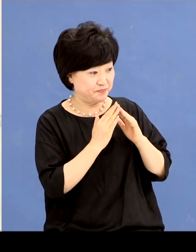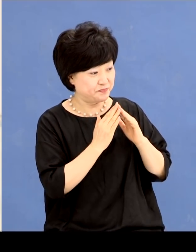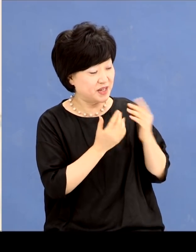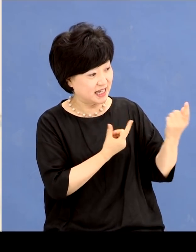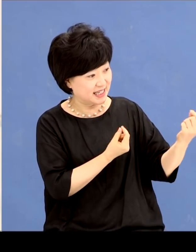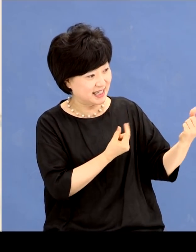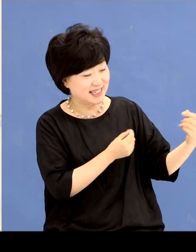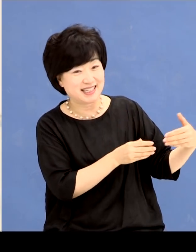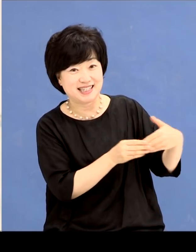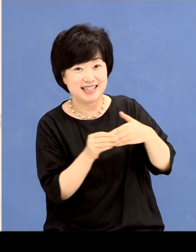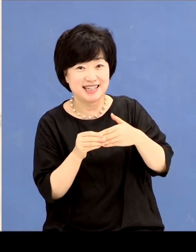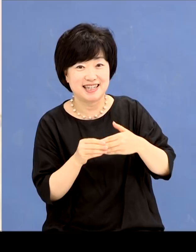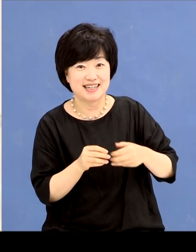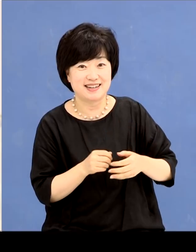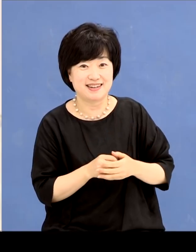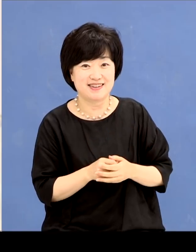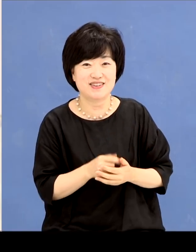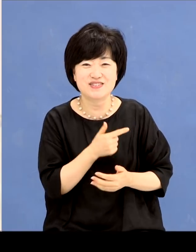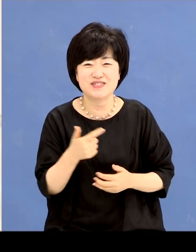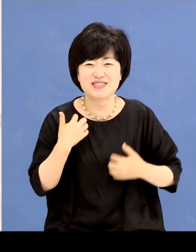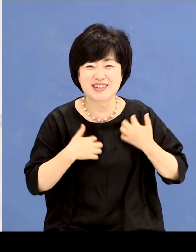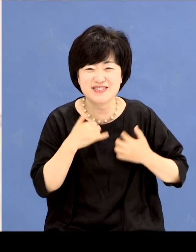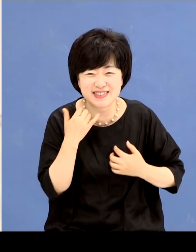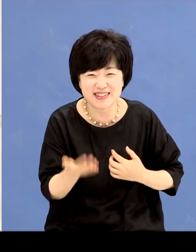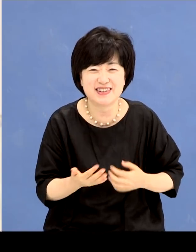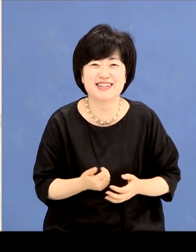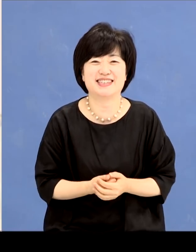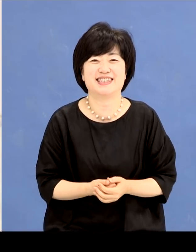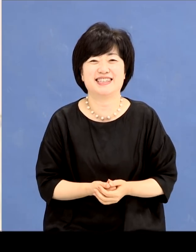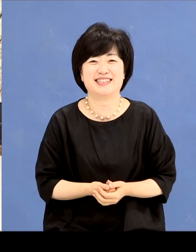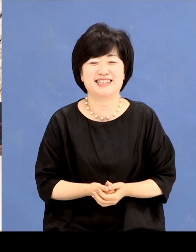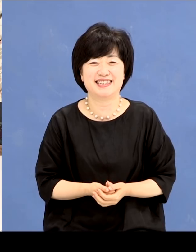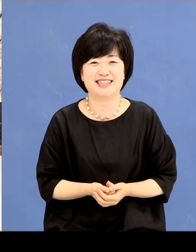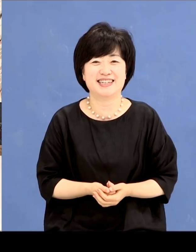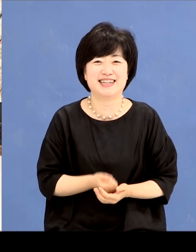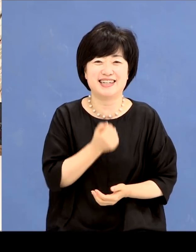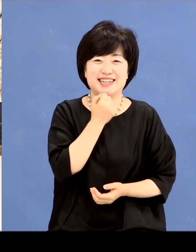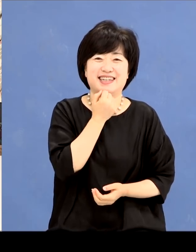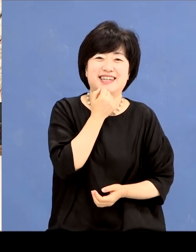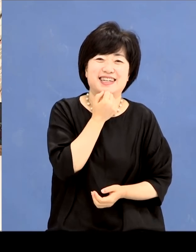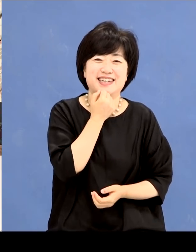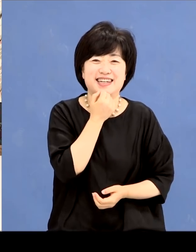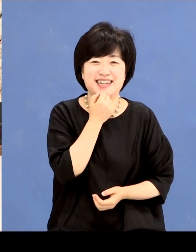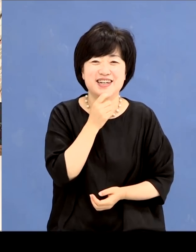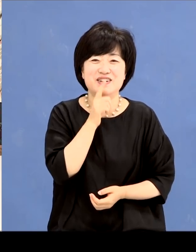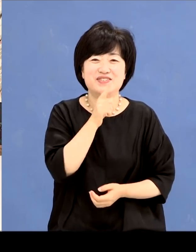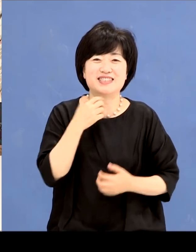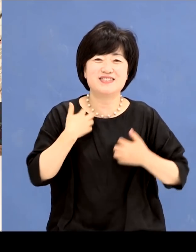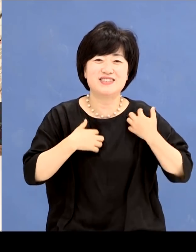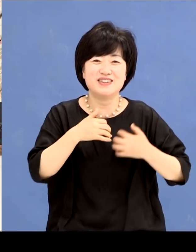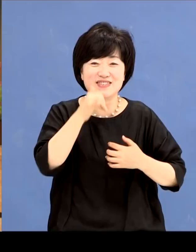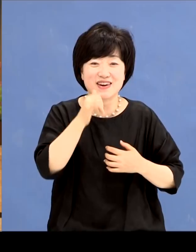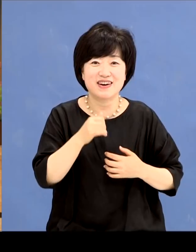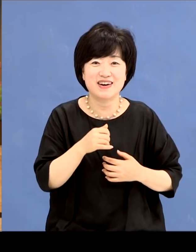한번 가볼래? 어. 네. 너무 재밌죠. 네. 그래서 저도 예. 말씀을 되게 재밌게 네. 하시네요. 지금 얘기하면서